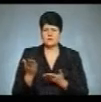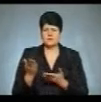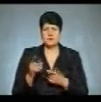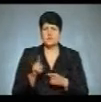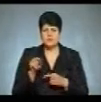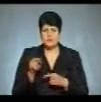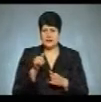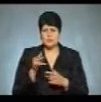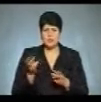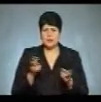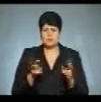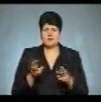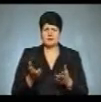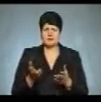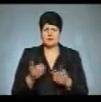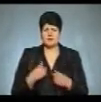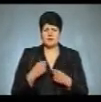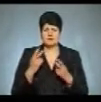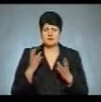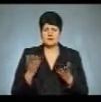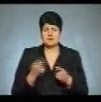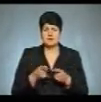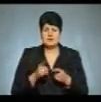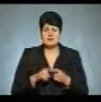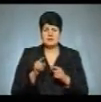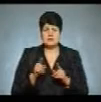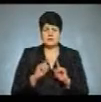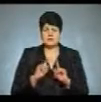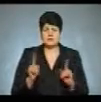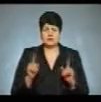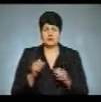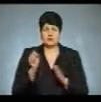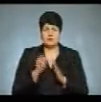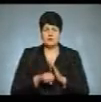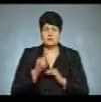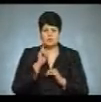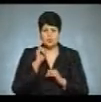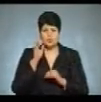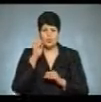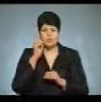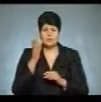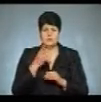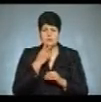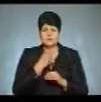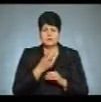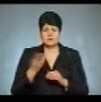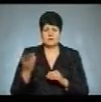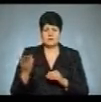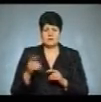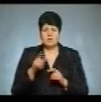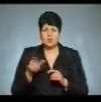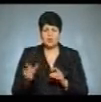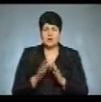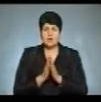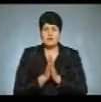вони не могли прийти, це просто я не знаю. Це ж таке резонансне вбивство такого молодого хлопця. Ви подивіться, люди, я прошу